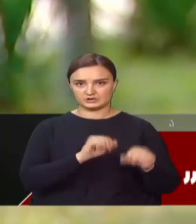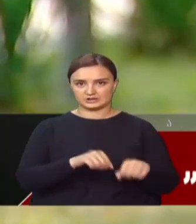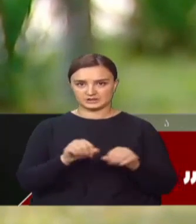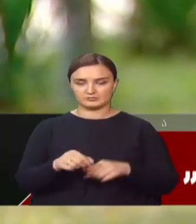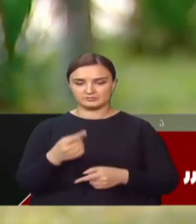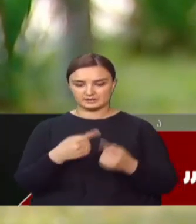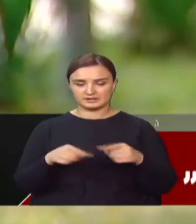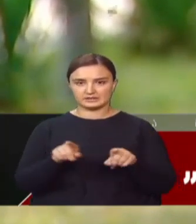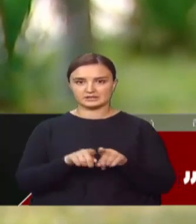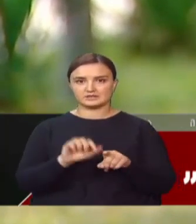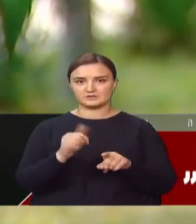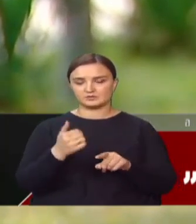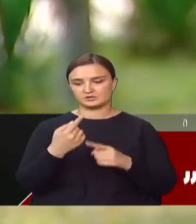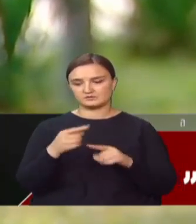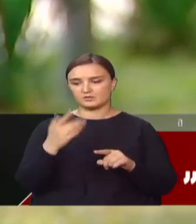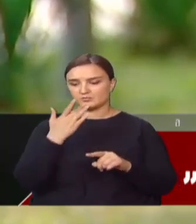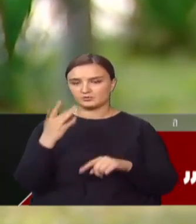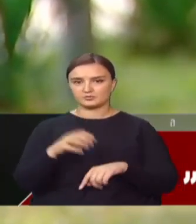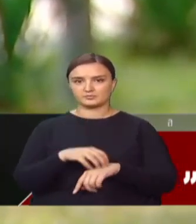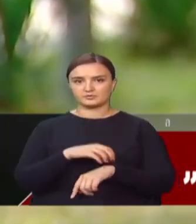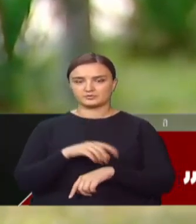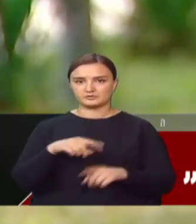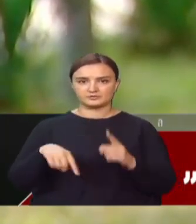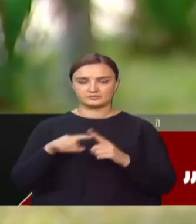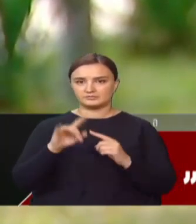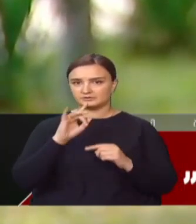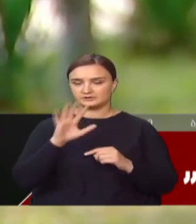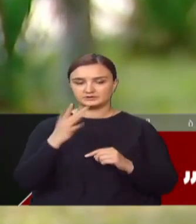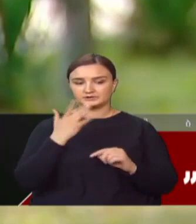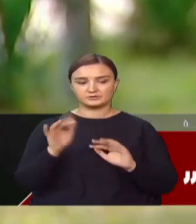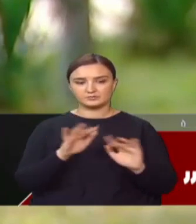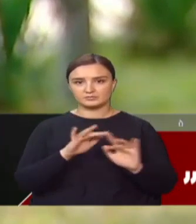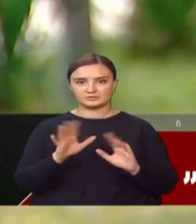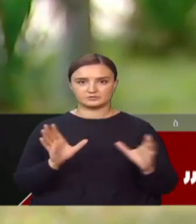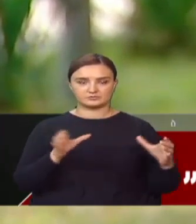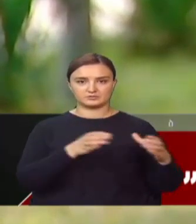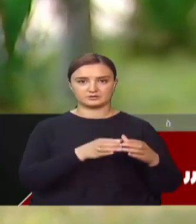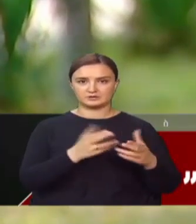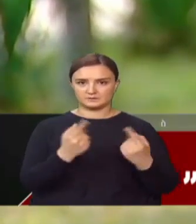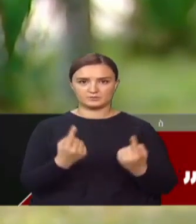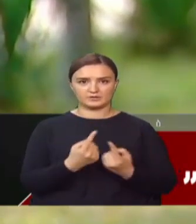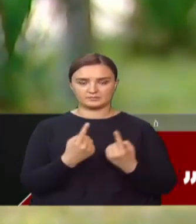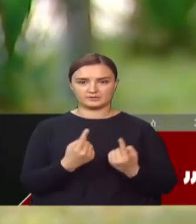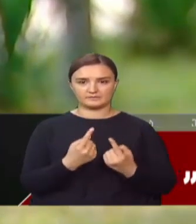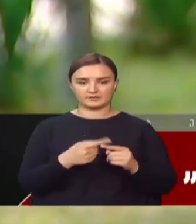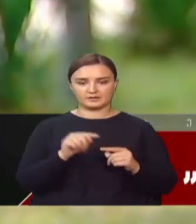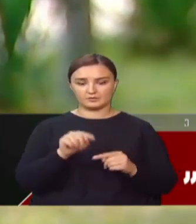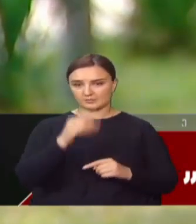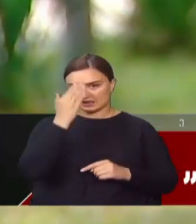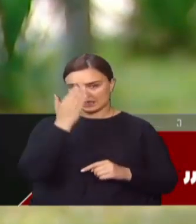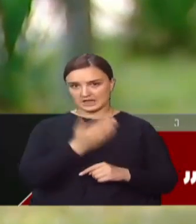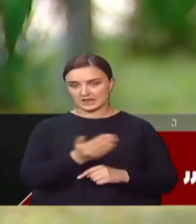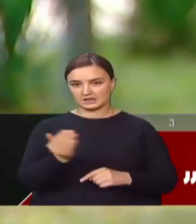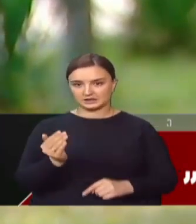როგორც სხვა პოლიტიკური პარტიები, რომლებიც არ აპირებენ ნაციონალურ მოძრაობასთან გაერთიანებას, სრულიად ბუნებრივია, რამდენადაც ამომრჩეველი,